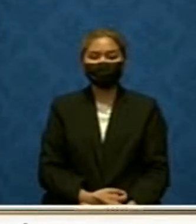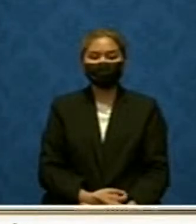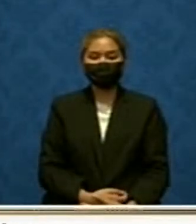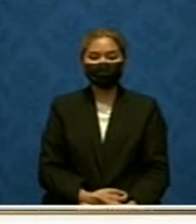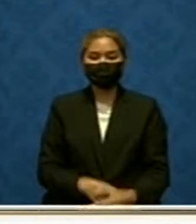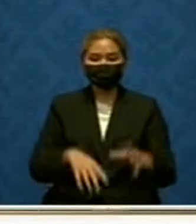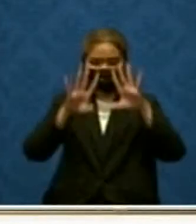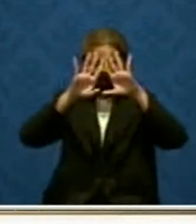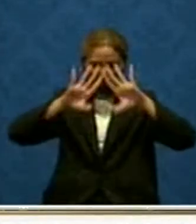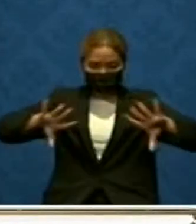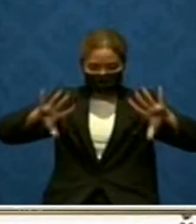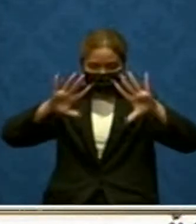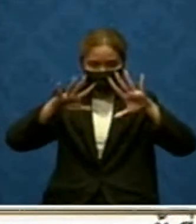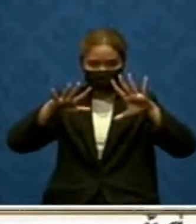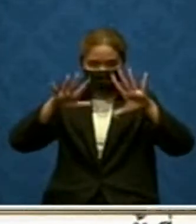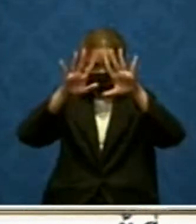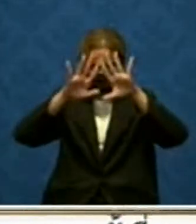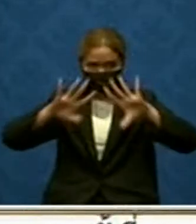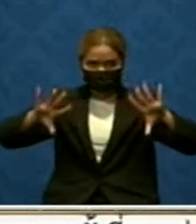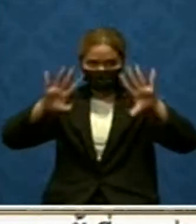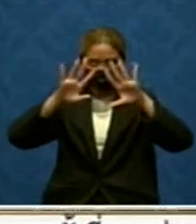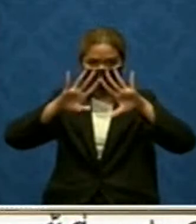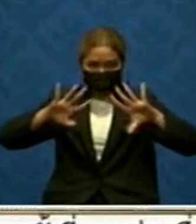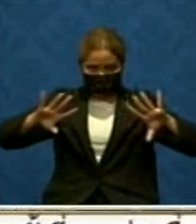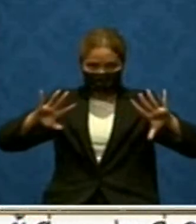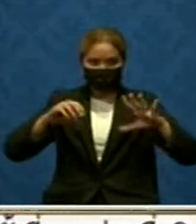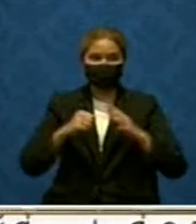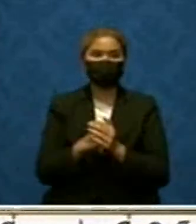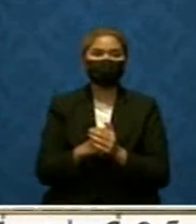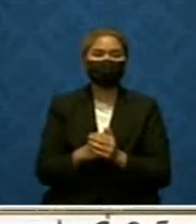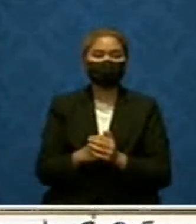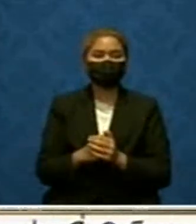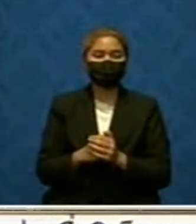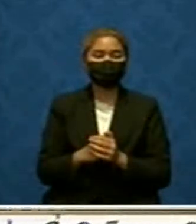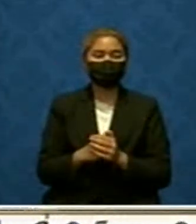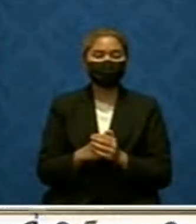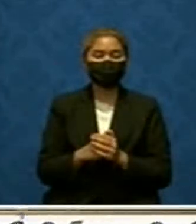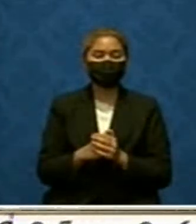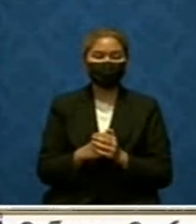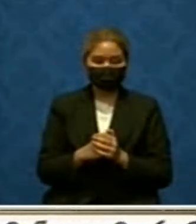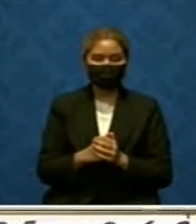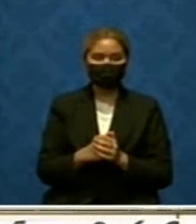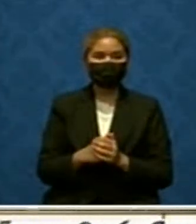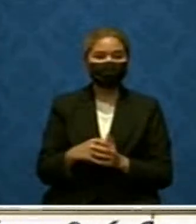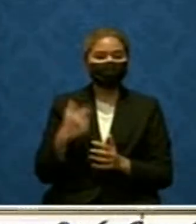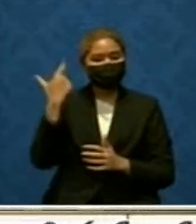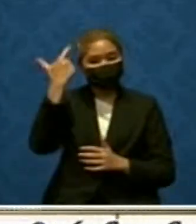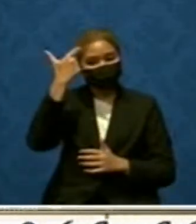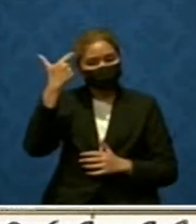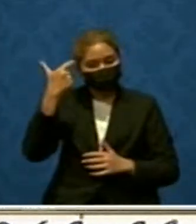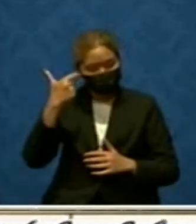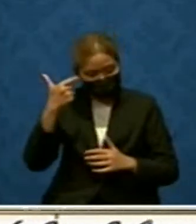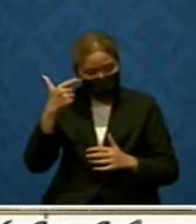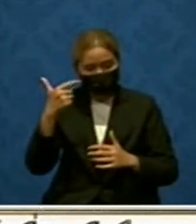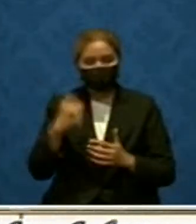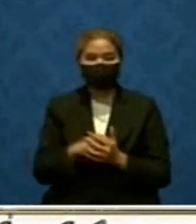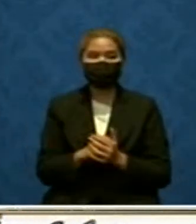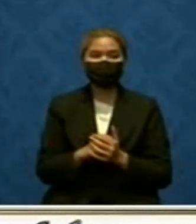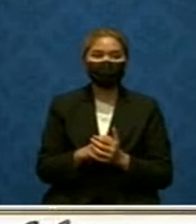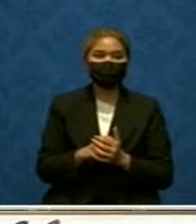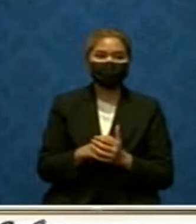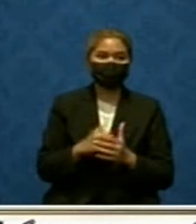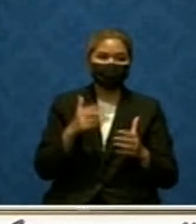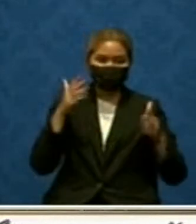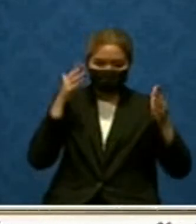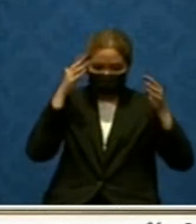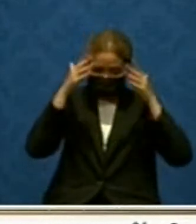น สิบปเทศ ไซตกัขวากัภามา ไซตกัราวเวีดนามกามบูชา ใอย่าใหอนานิโคมจนเป็ักกู แผ่งม